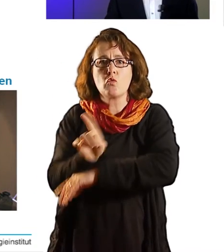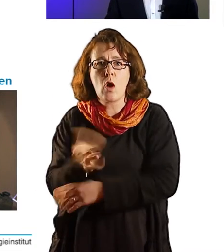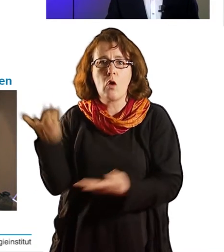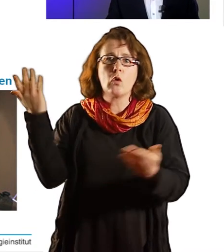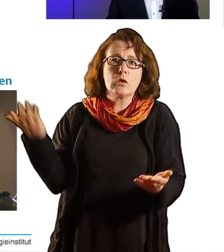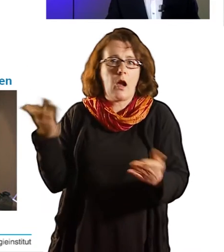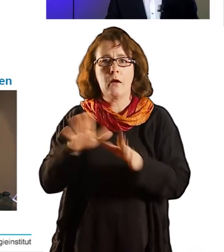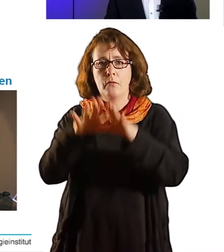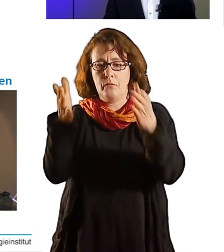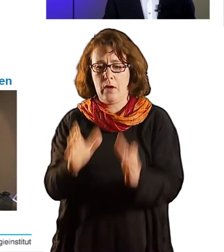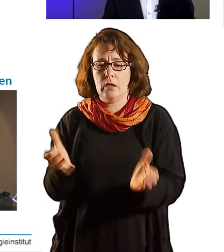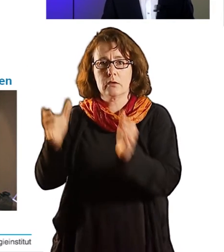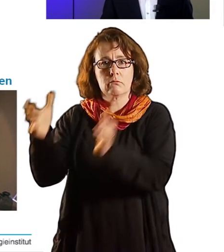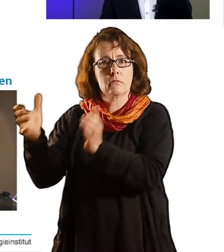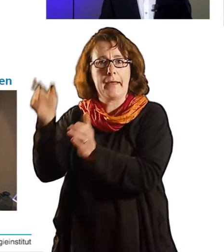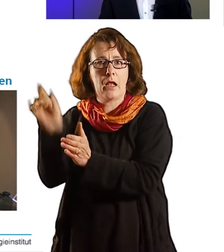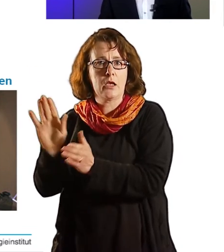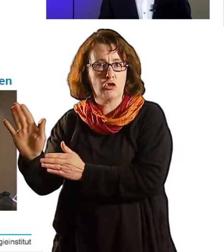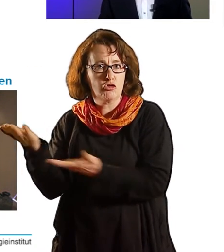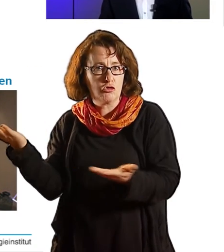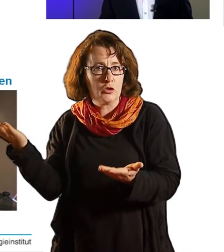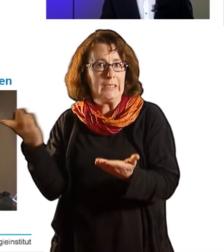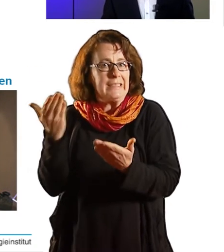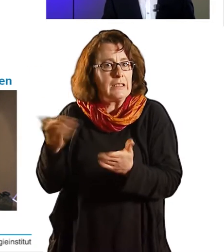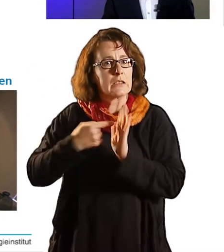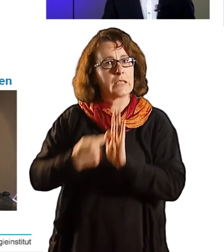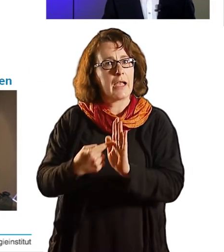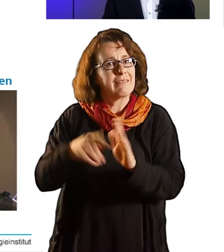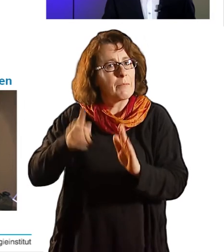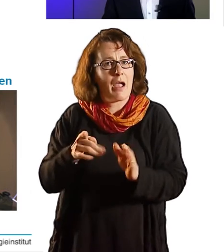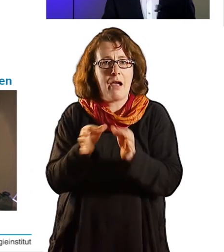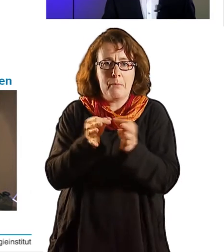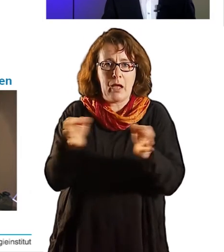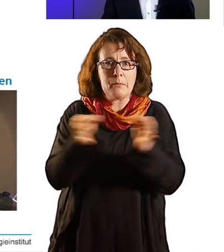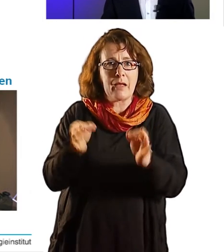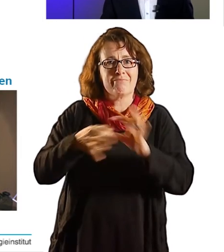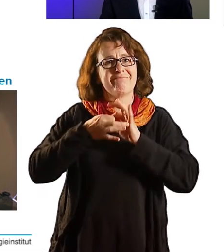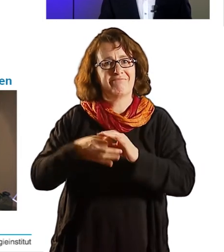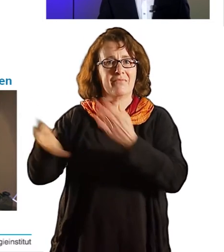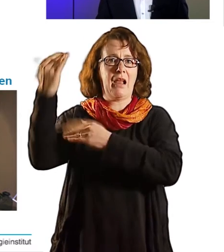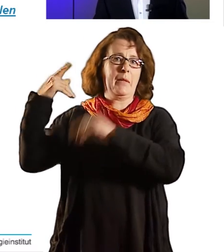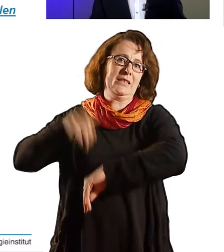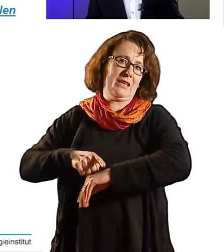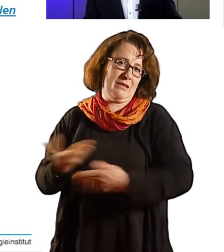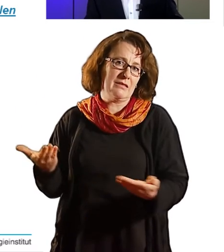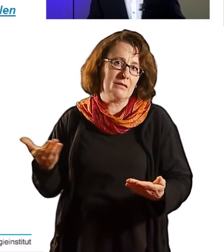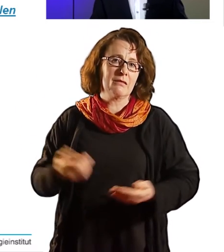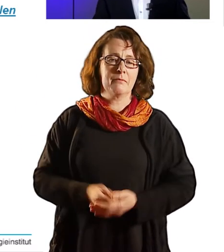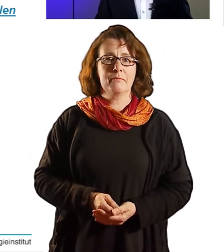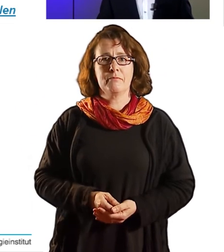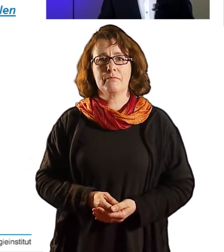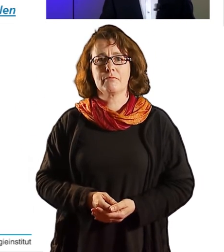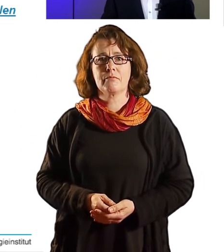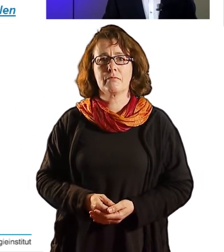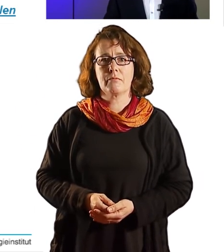Pompeji, verdeutlichen, dass Referenzmaße immer den Stand der Technik und der messtechnischen Bedürfnisse ihrer Zeit widerspiegeln. Für lange